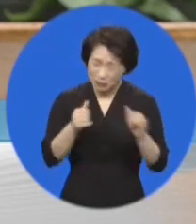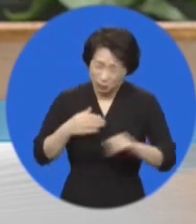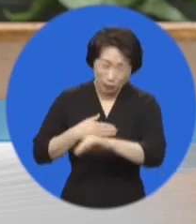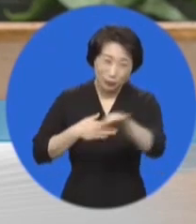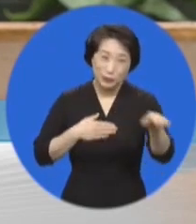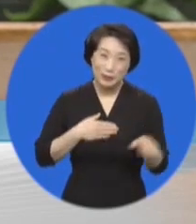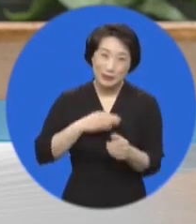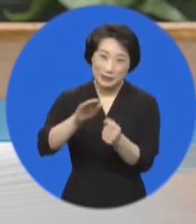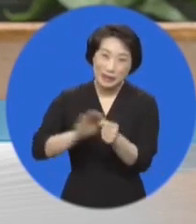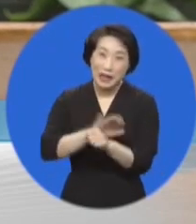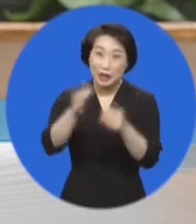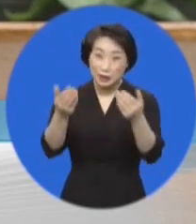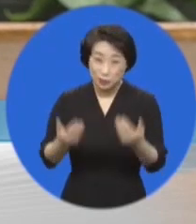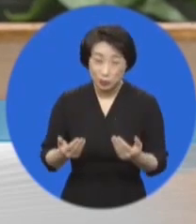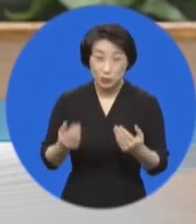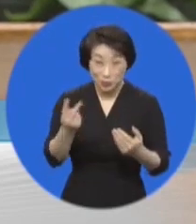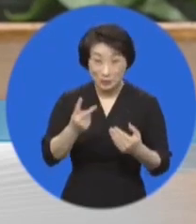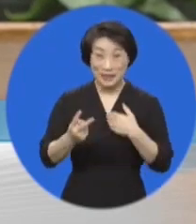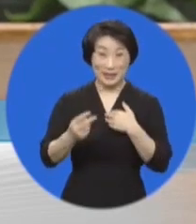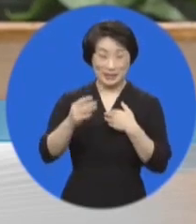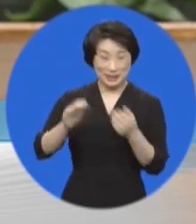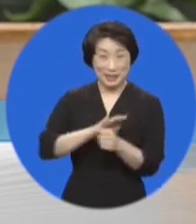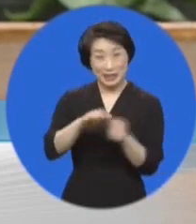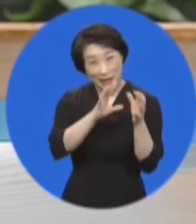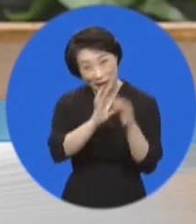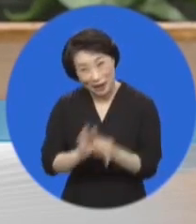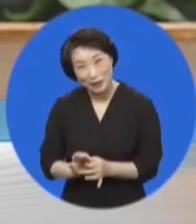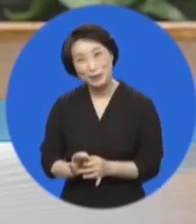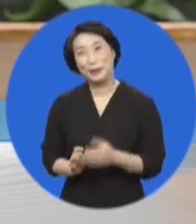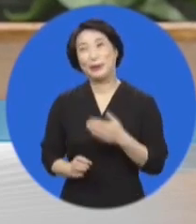인류를 사랑하시고 나를 사랑하셨으니